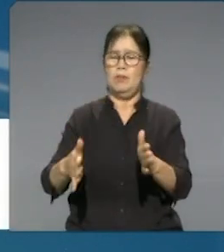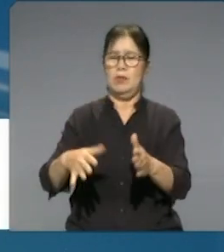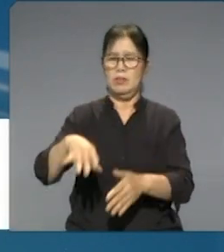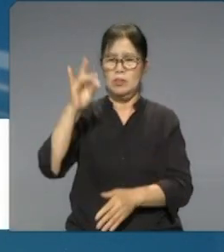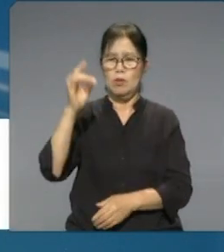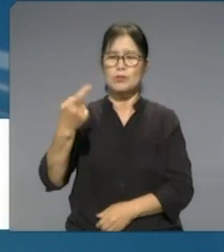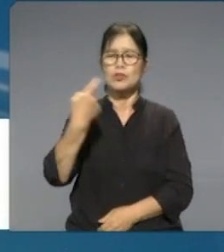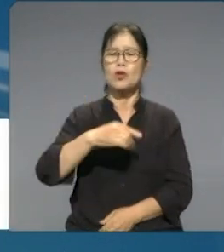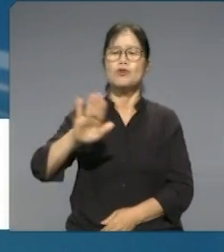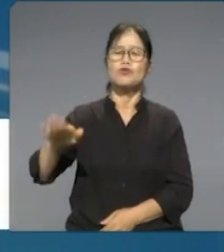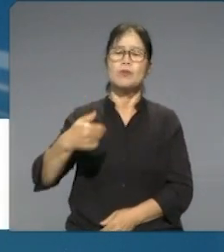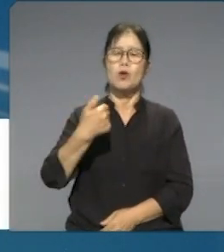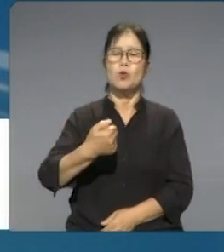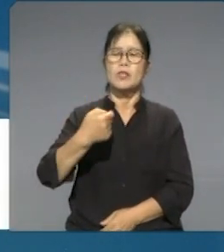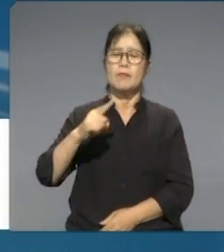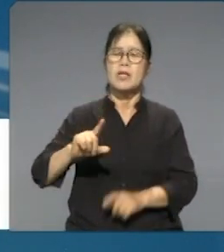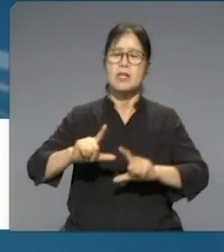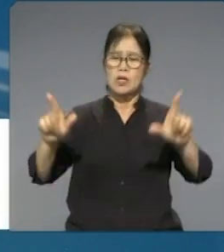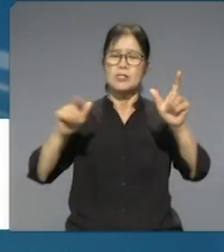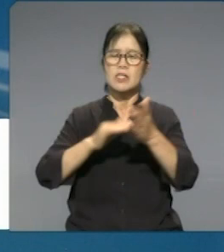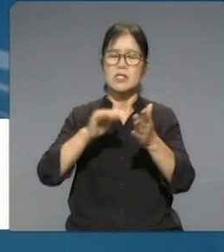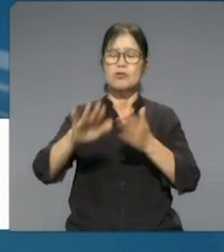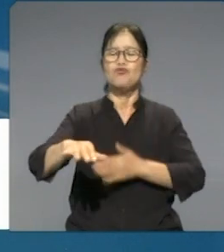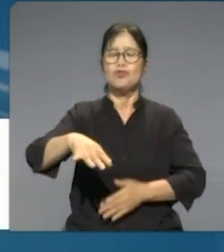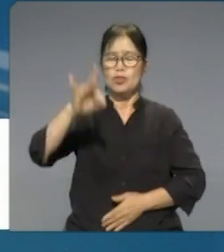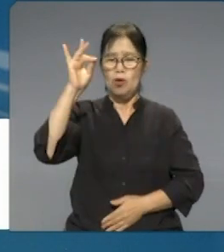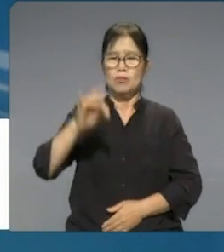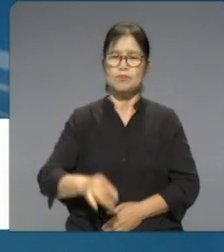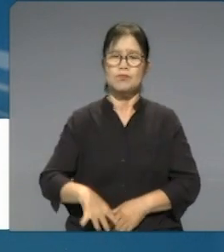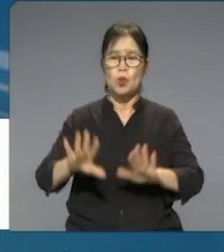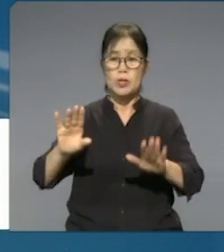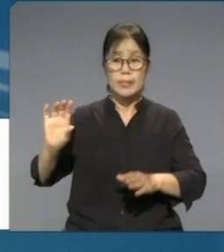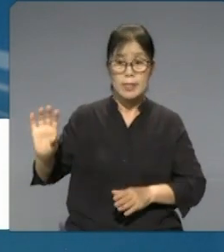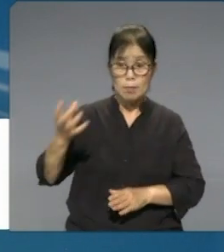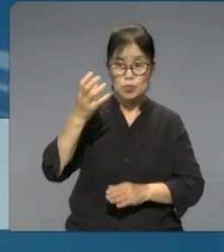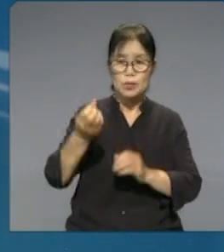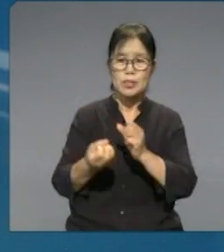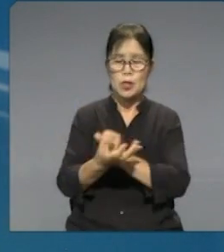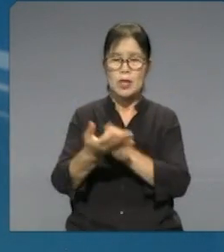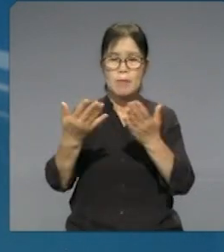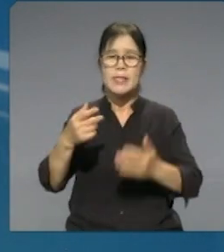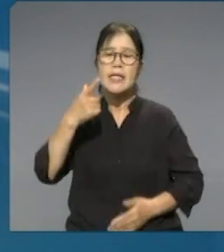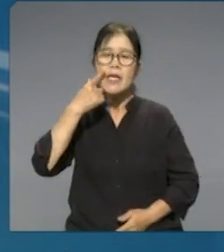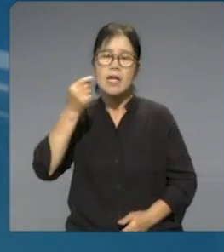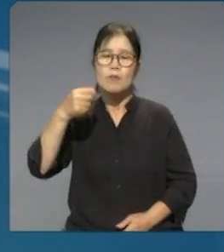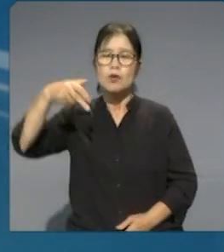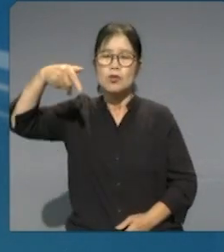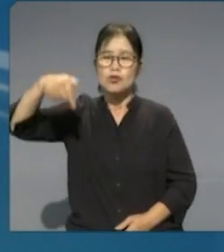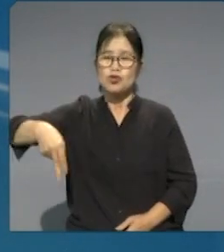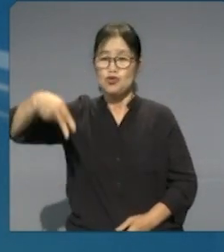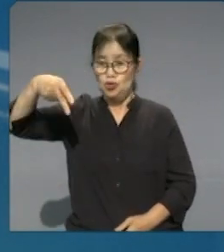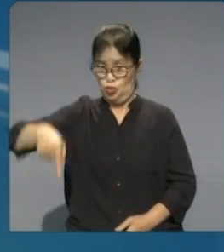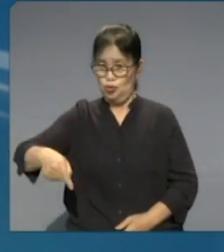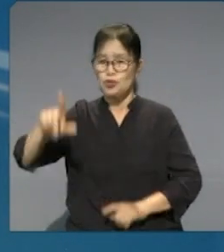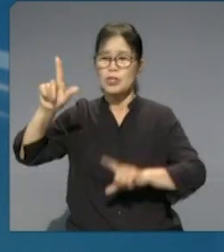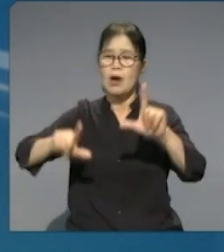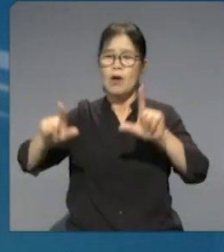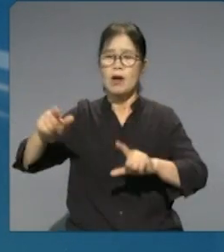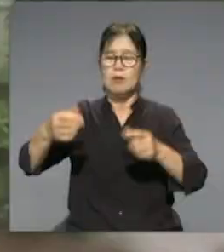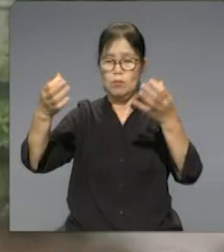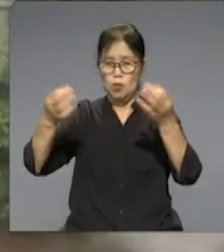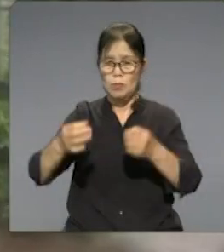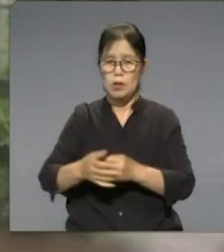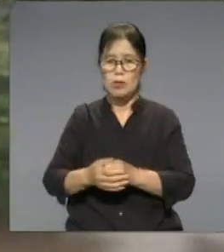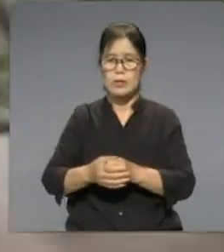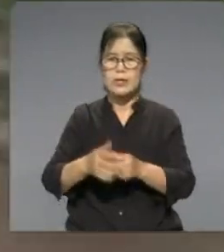예. 1951년 이후에 처음입니다. 먼저 오늘 태풍 카눈의 영향을 받은 일본 규슈의 상황을 같이 보시죠.